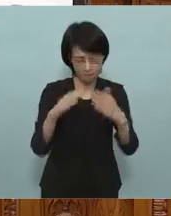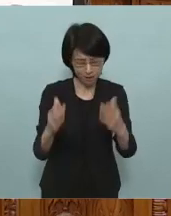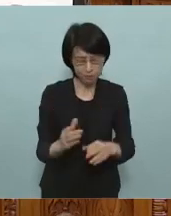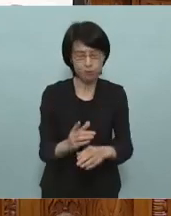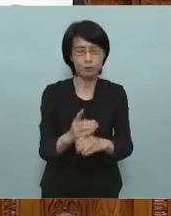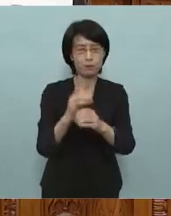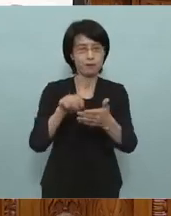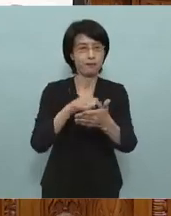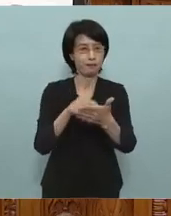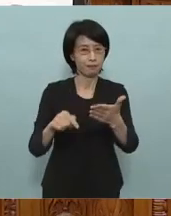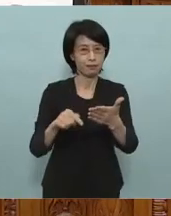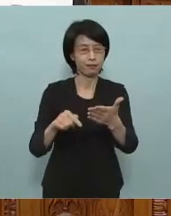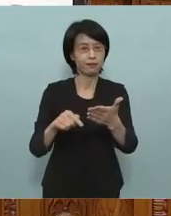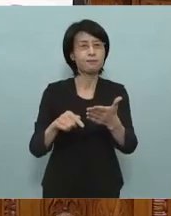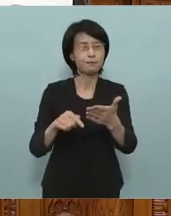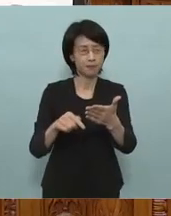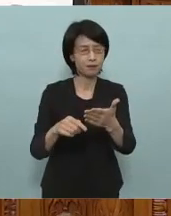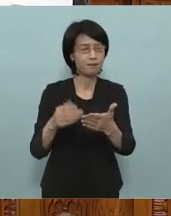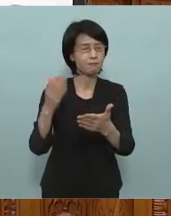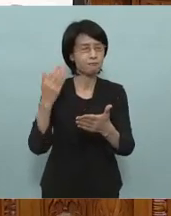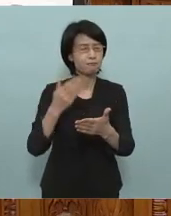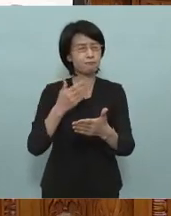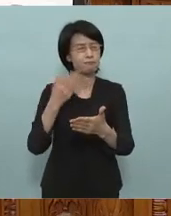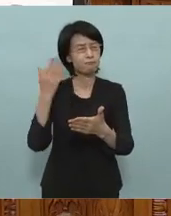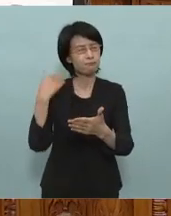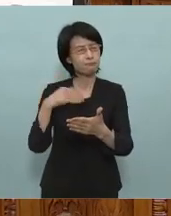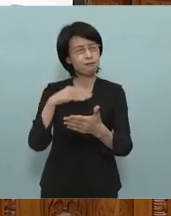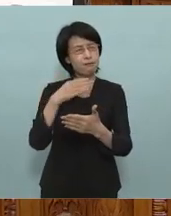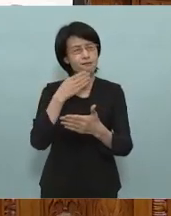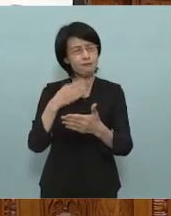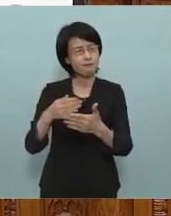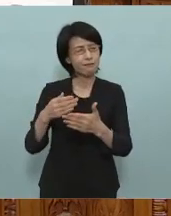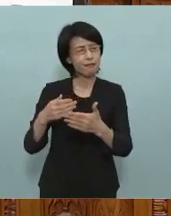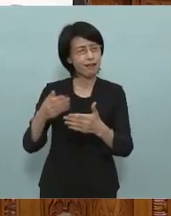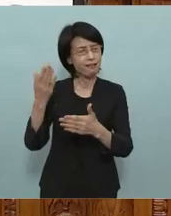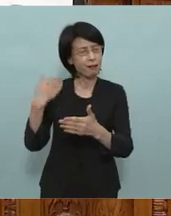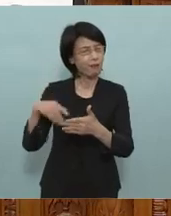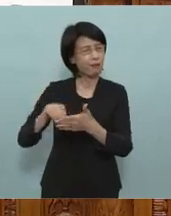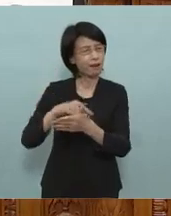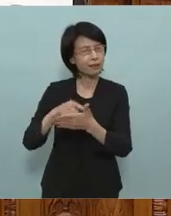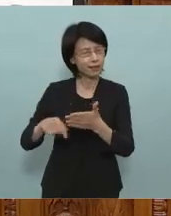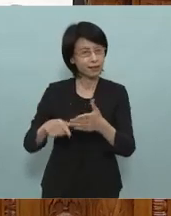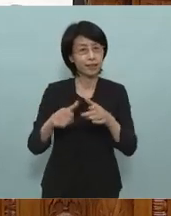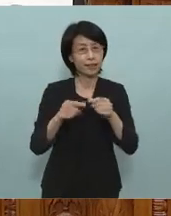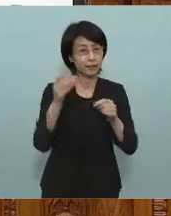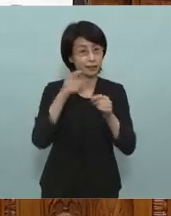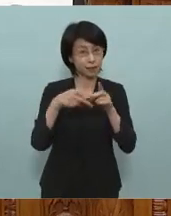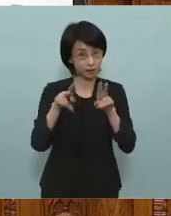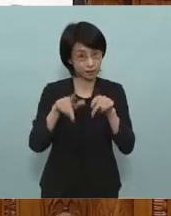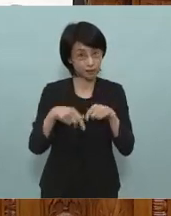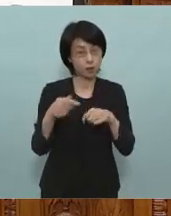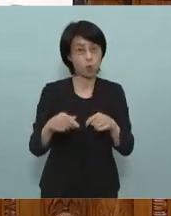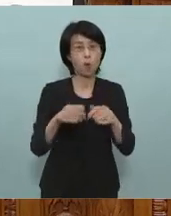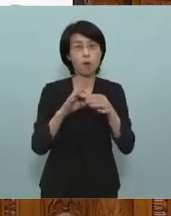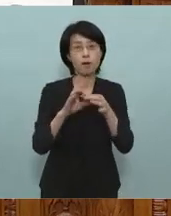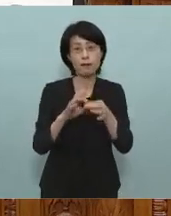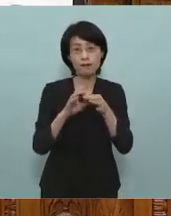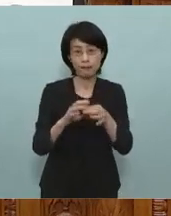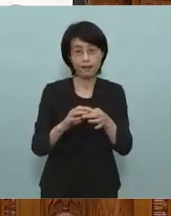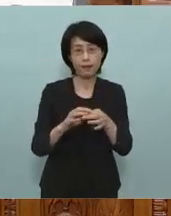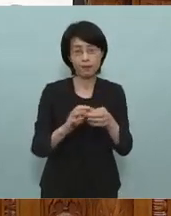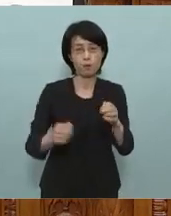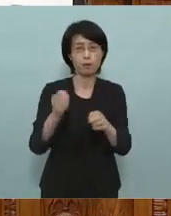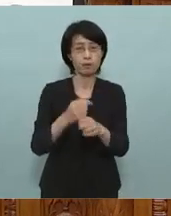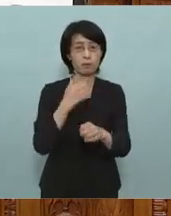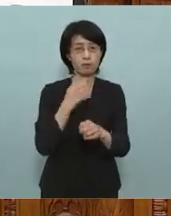し不幸な加工を生産して日朝高校正常化の実現を目指します先般